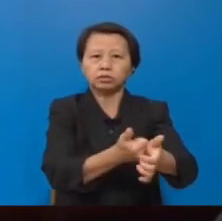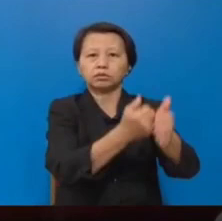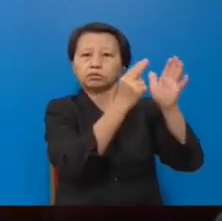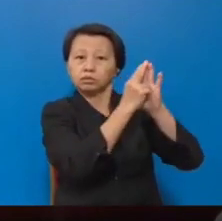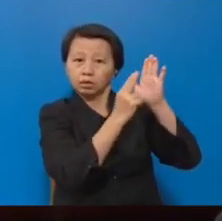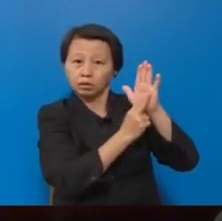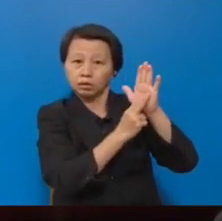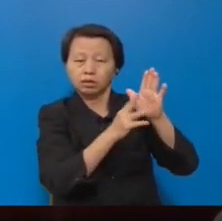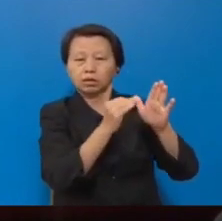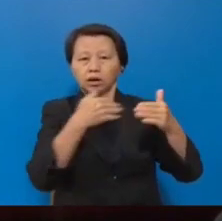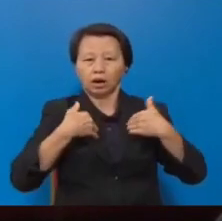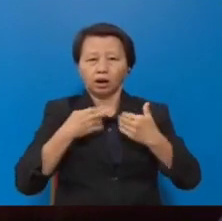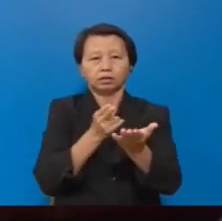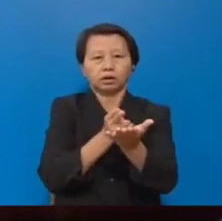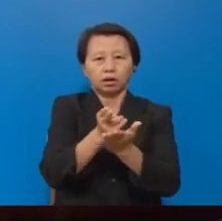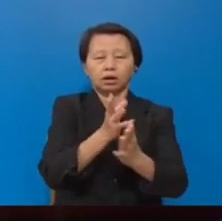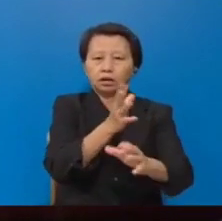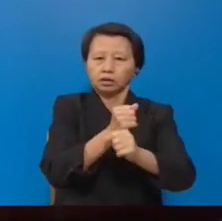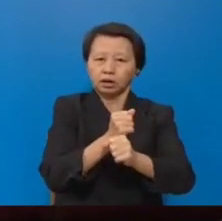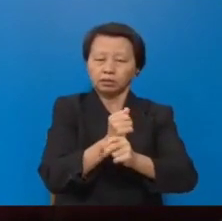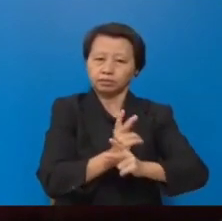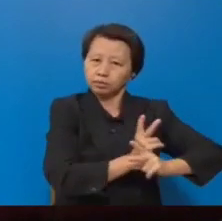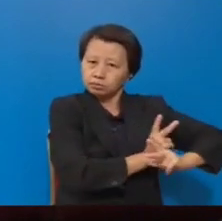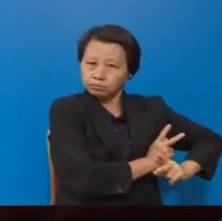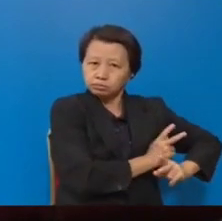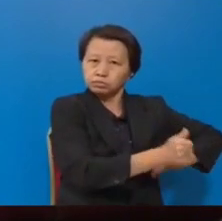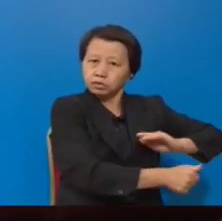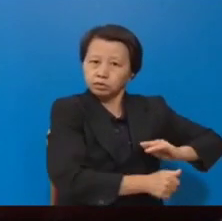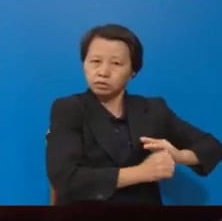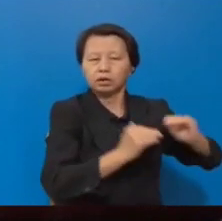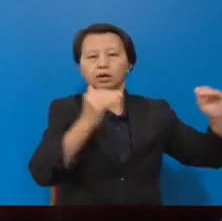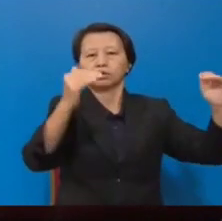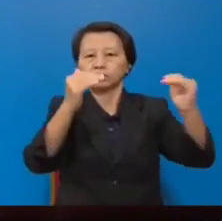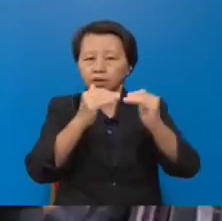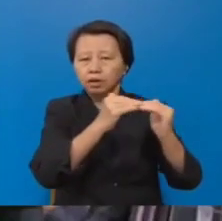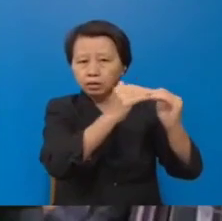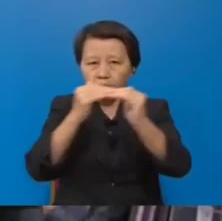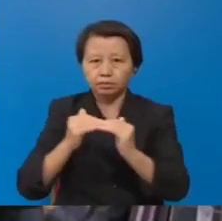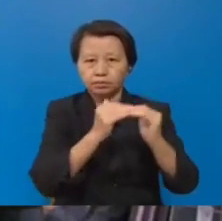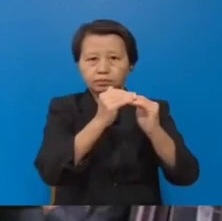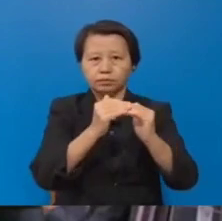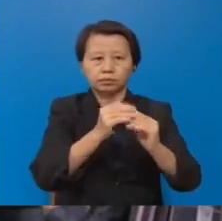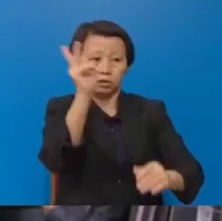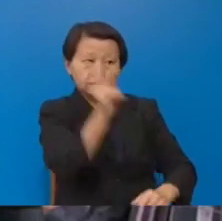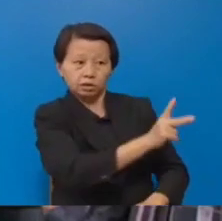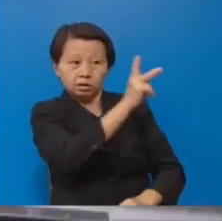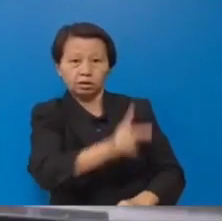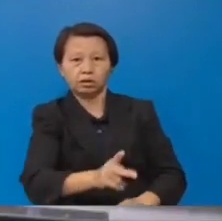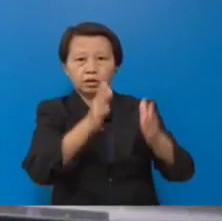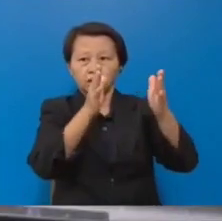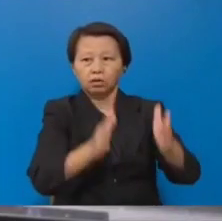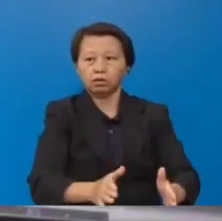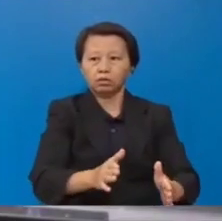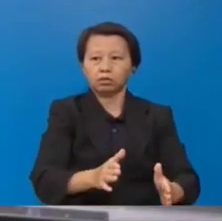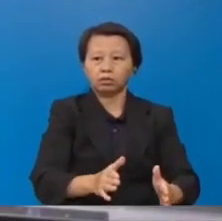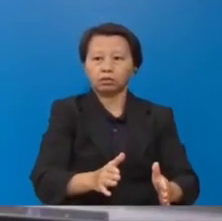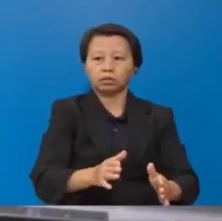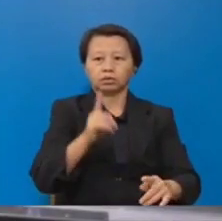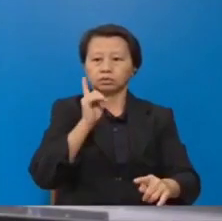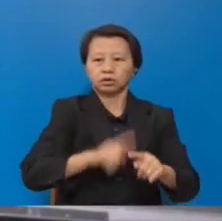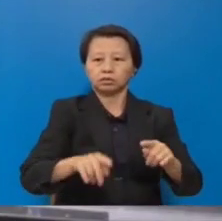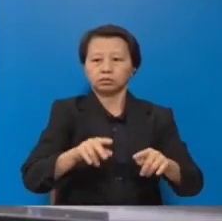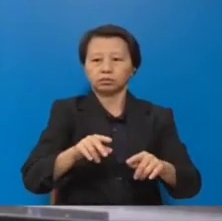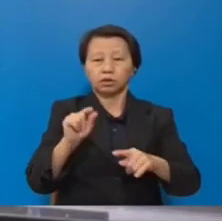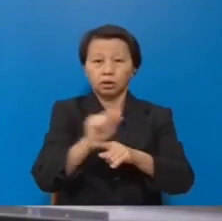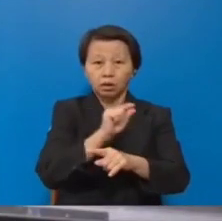dan berhak mendapat perlindungan Sam merata dan adil diskriminasi terhadap warga negara tidak boleh